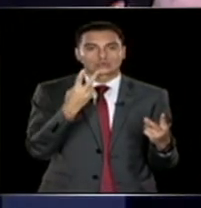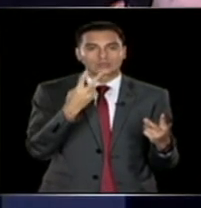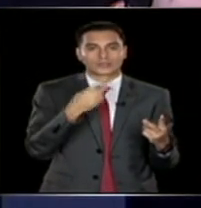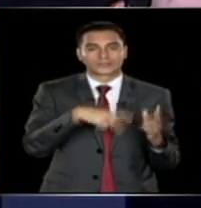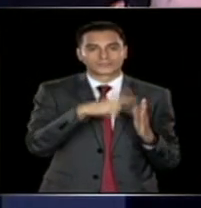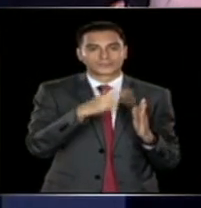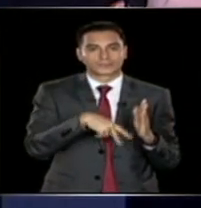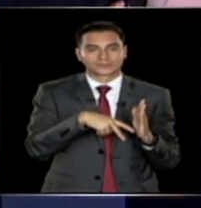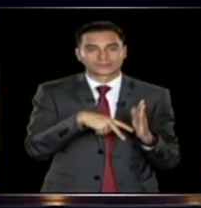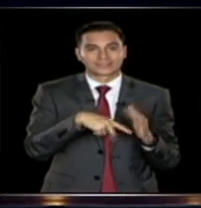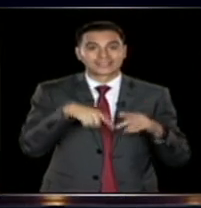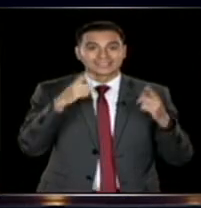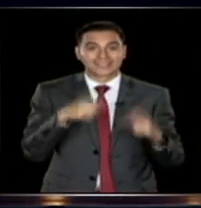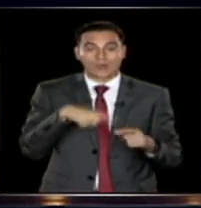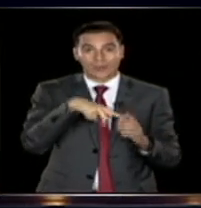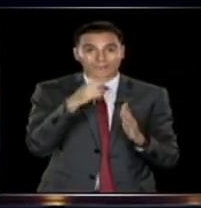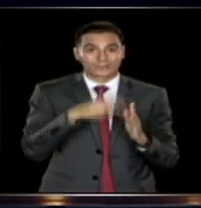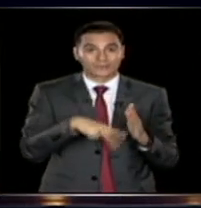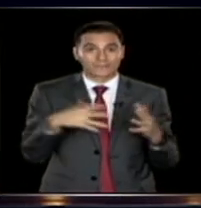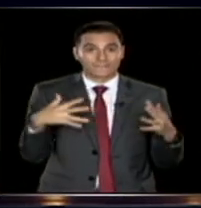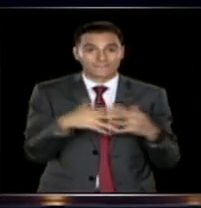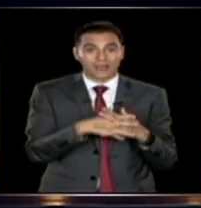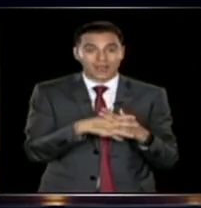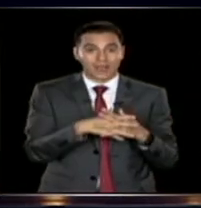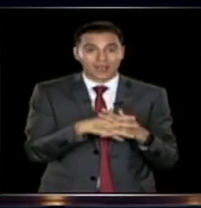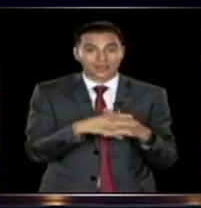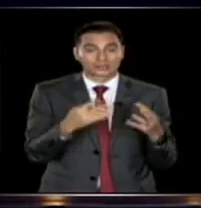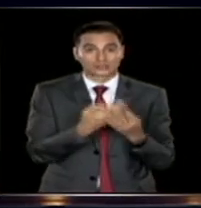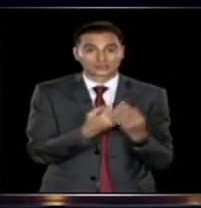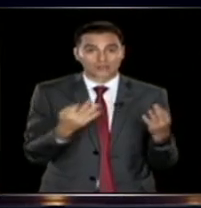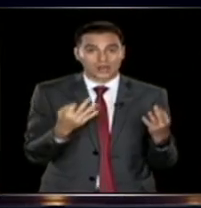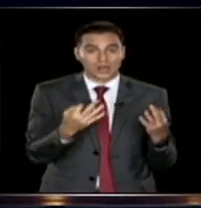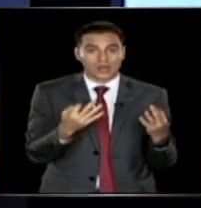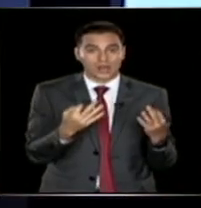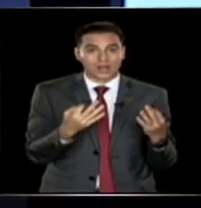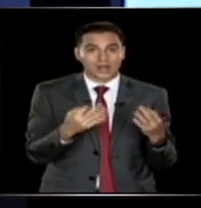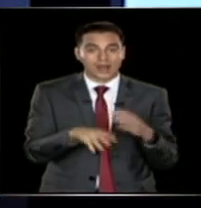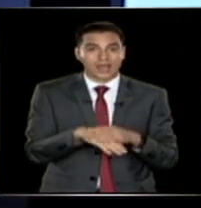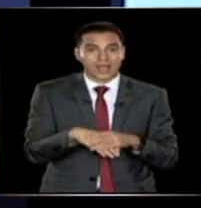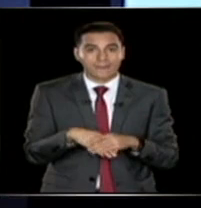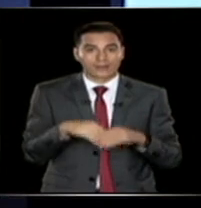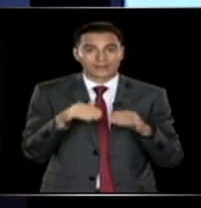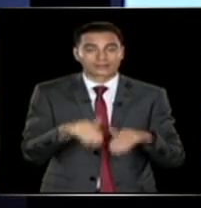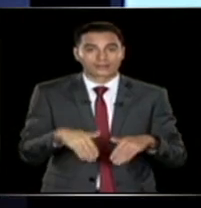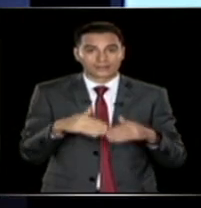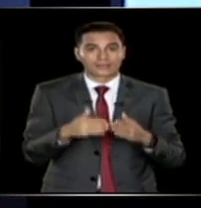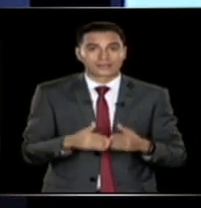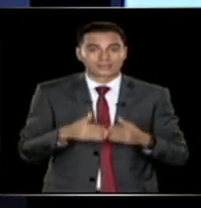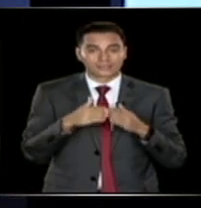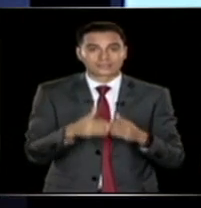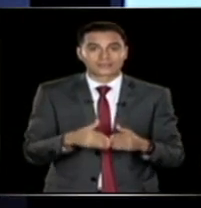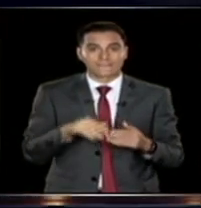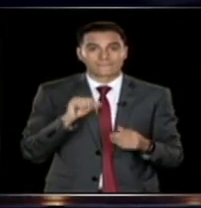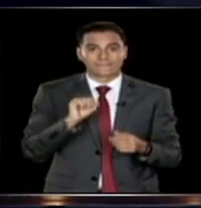بعد ما حصلت الدولة دي بموجب المعاهدة إنها تحفر قناة بنما